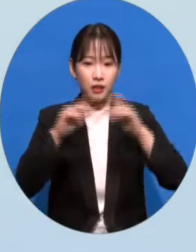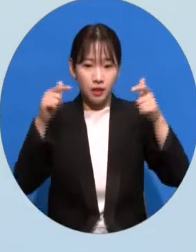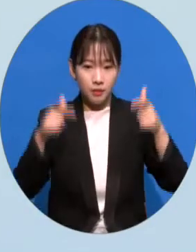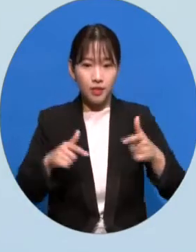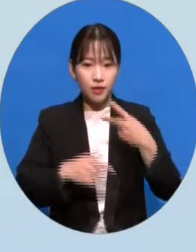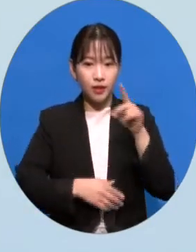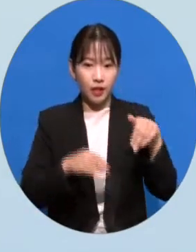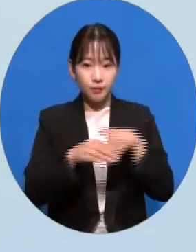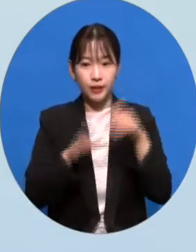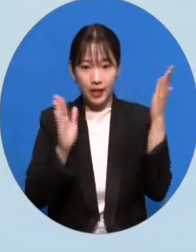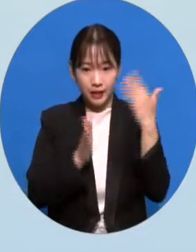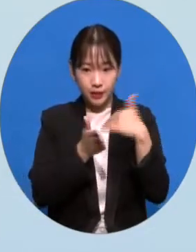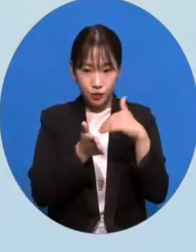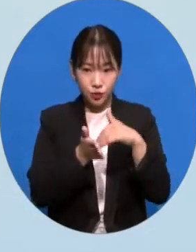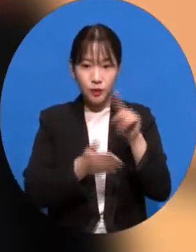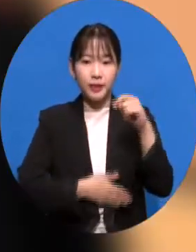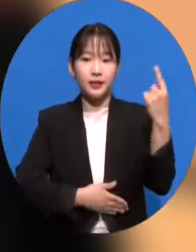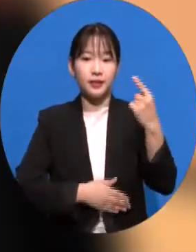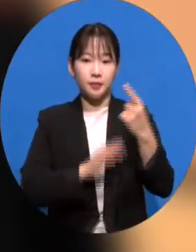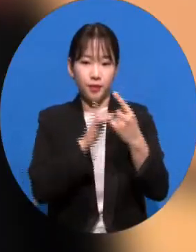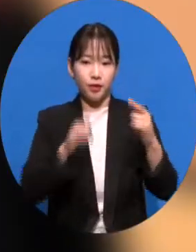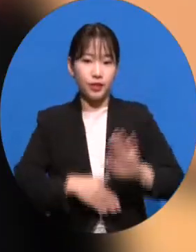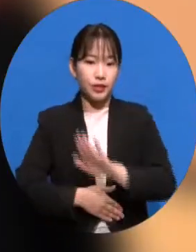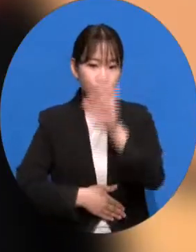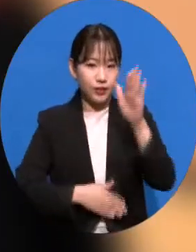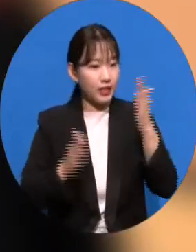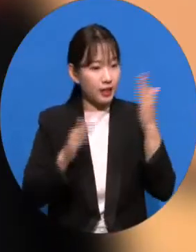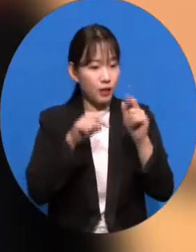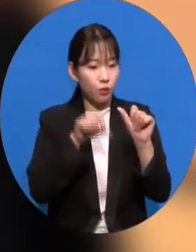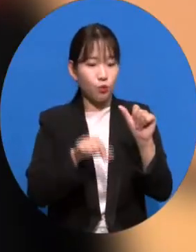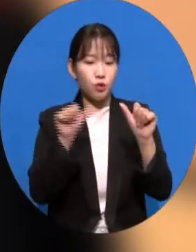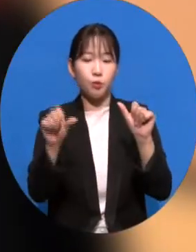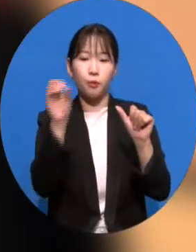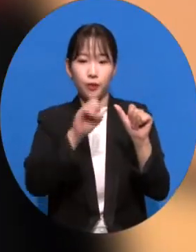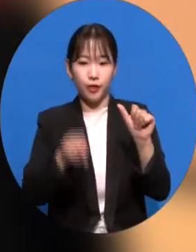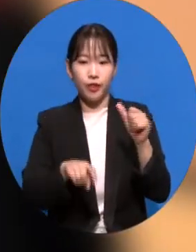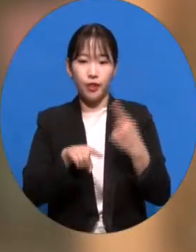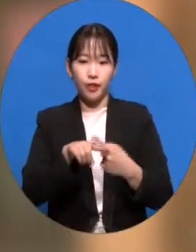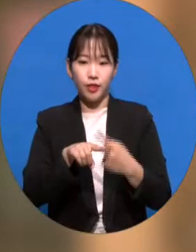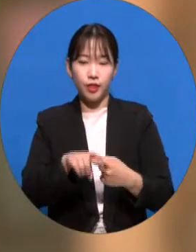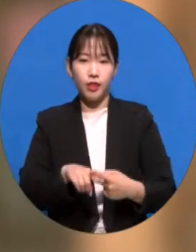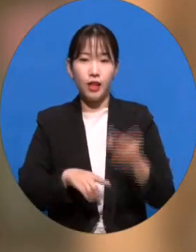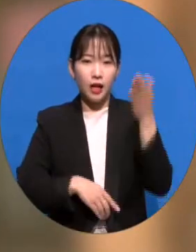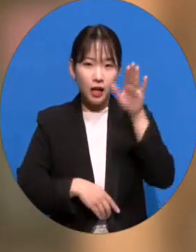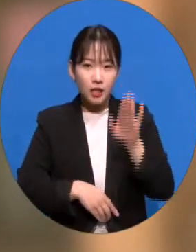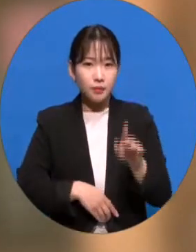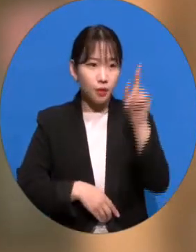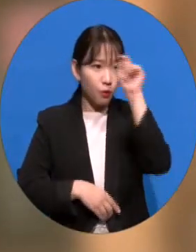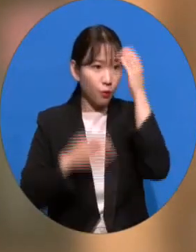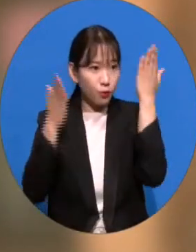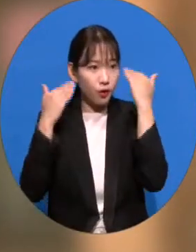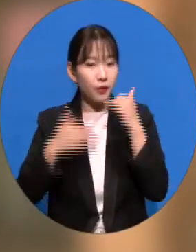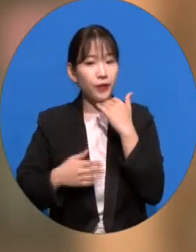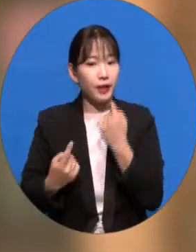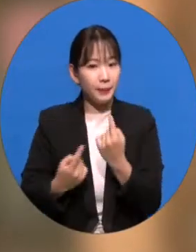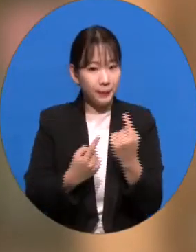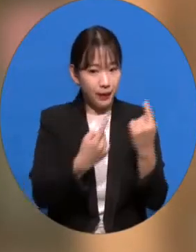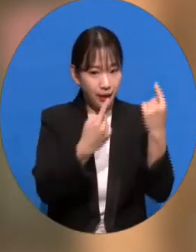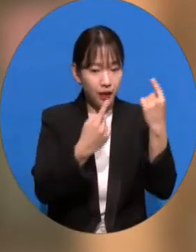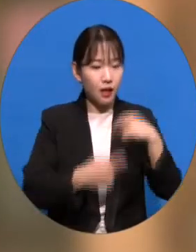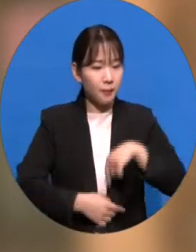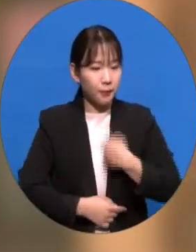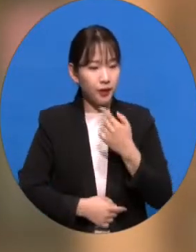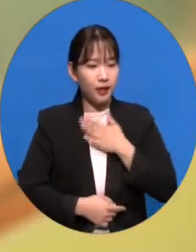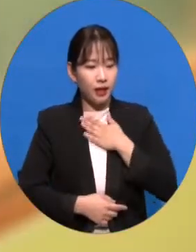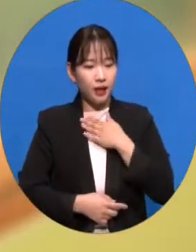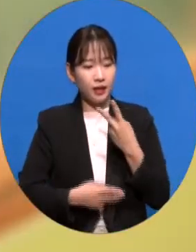지역의 다문화 학생은 1만 천여 명으로 전체 학생의 5.5%에 달합니다. 하지만 고등학교로 진학할수록 자신이